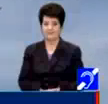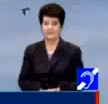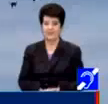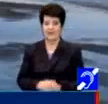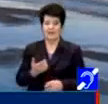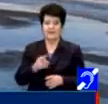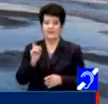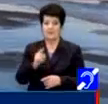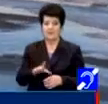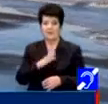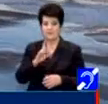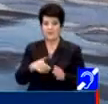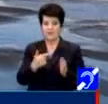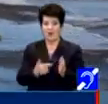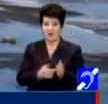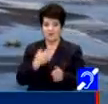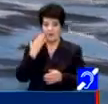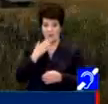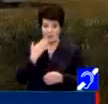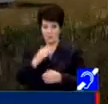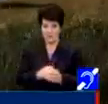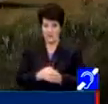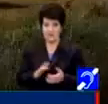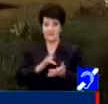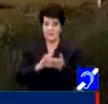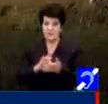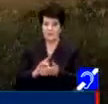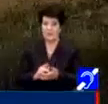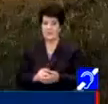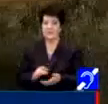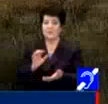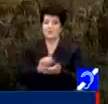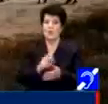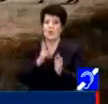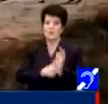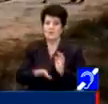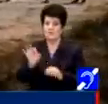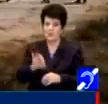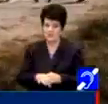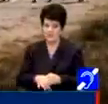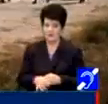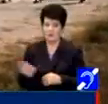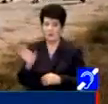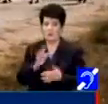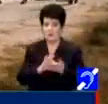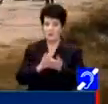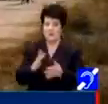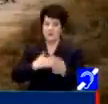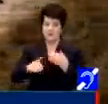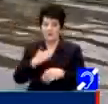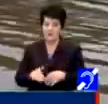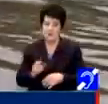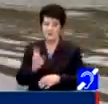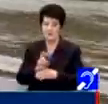La Sulina, cel mai estic oraș al României, pensiunile turistice au un grad de ocupare de peste 80%. Sute de turiști se bucură